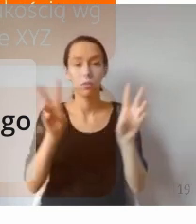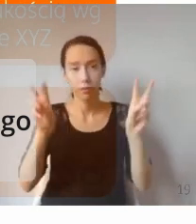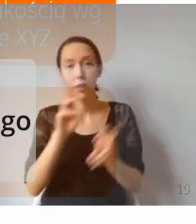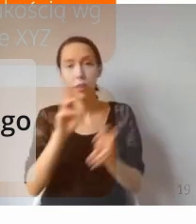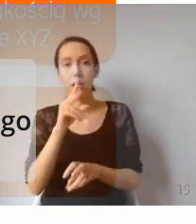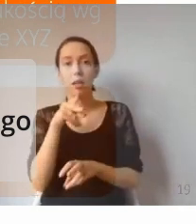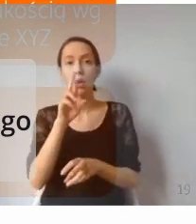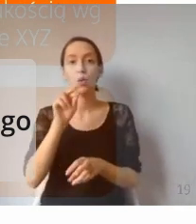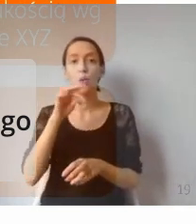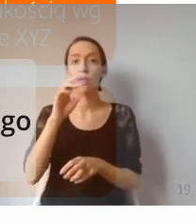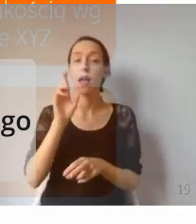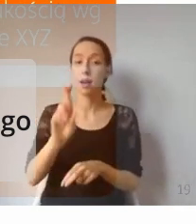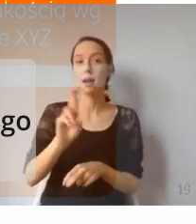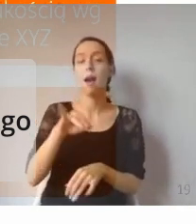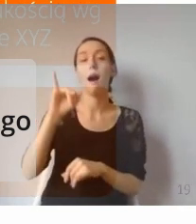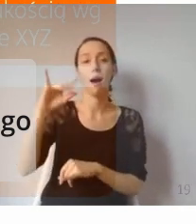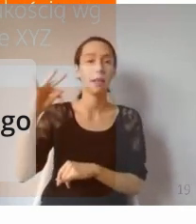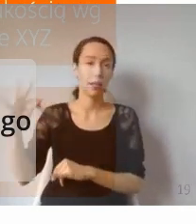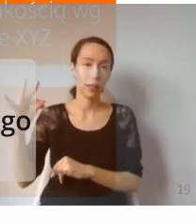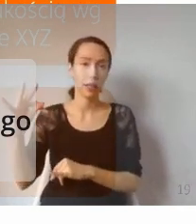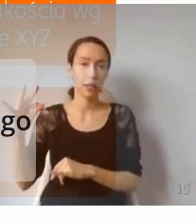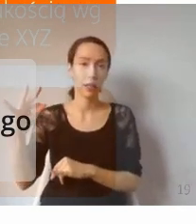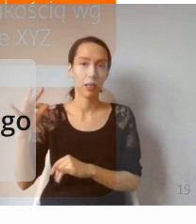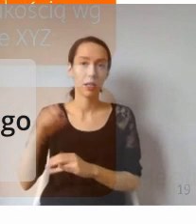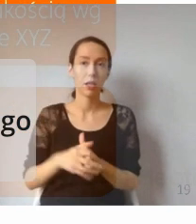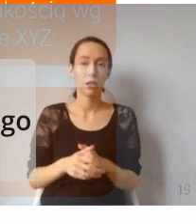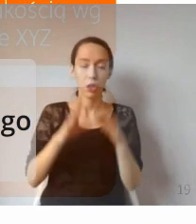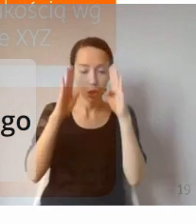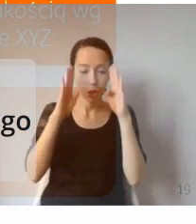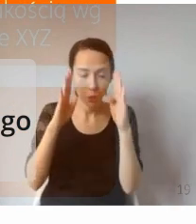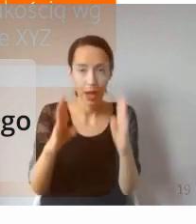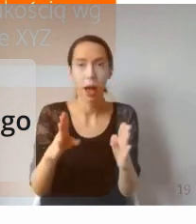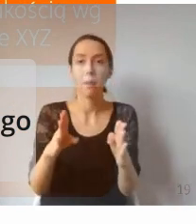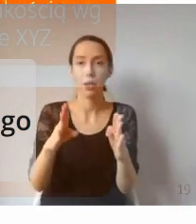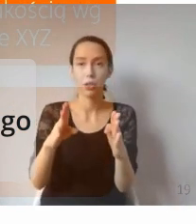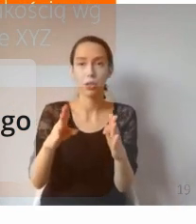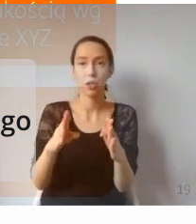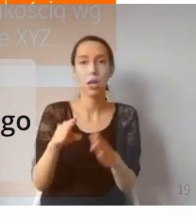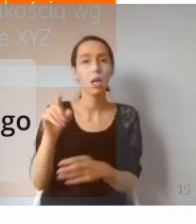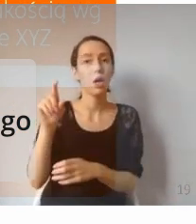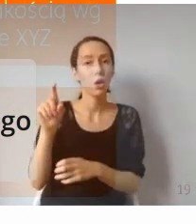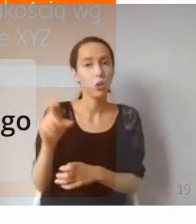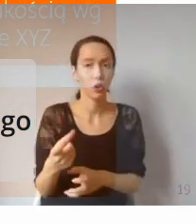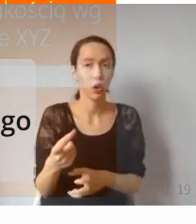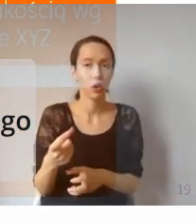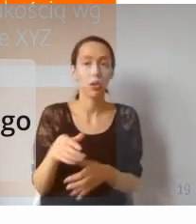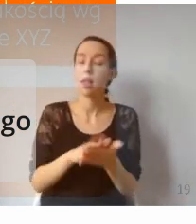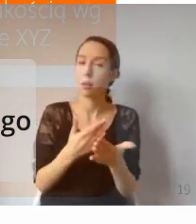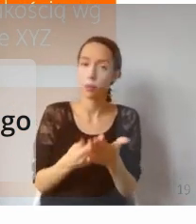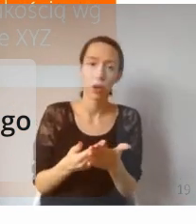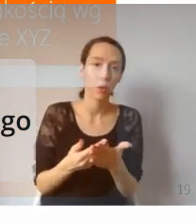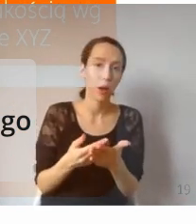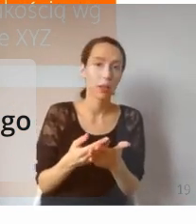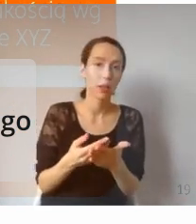obsługi klienta, lepiej napisać specjalista do spraw obsługi klienta, na przykład francuskojęzycznego w